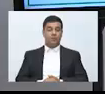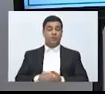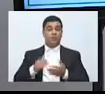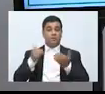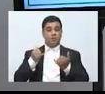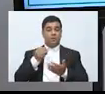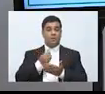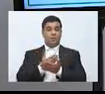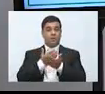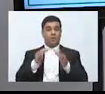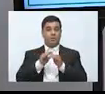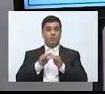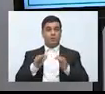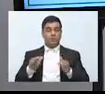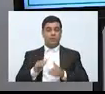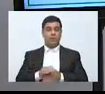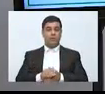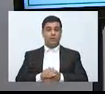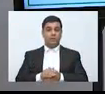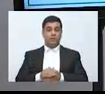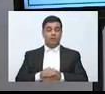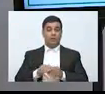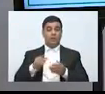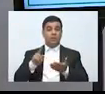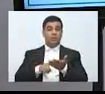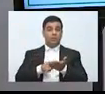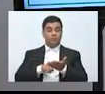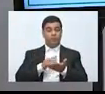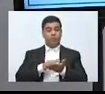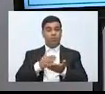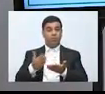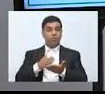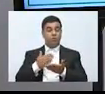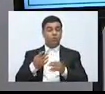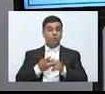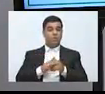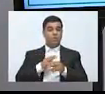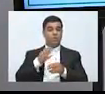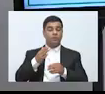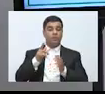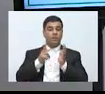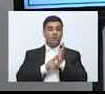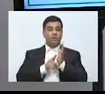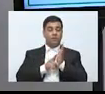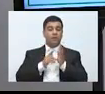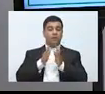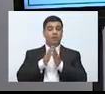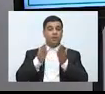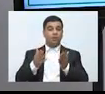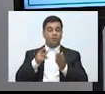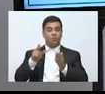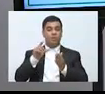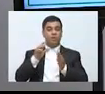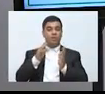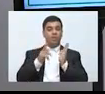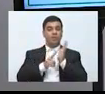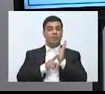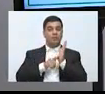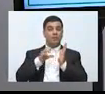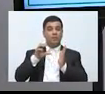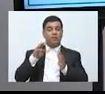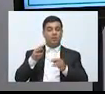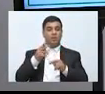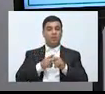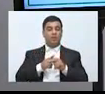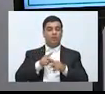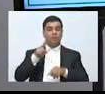Endi, aziz o'quvchilar, darsligingizni oching, 7-bekdagi adabiy o'qish ruknida berilgan